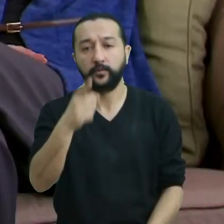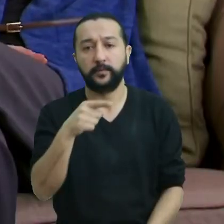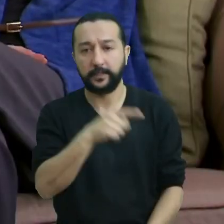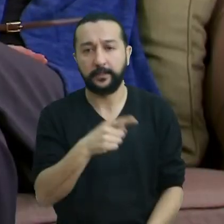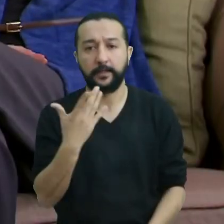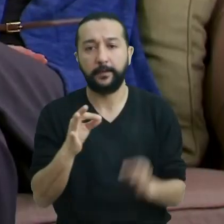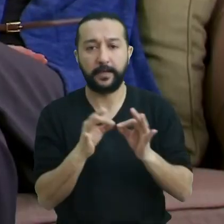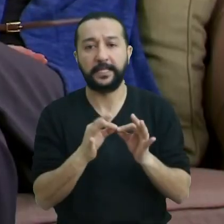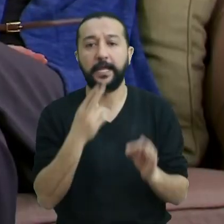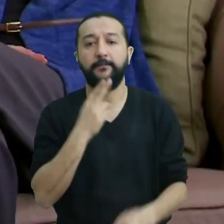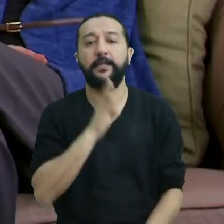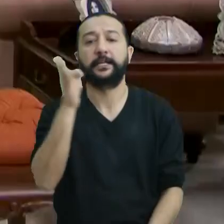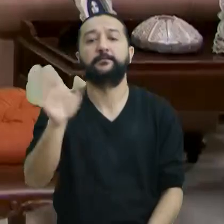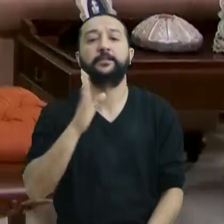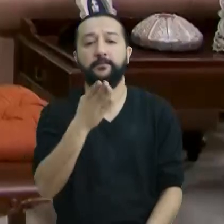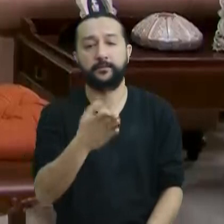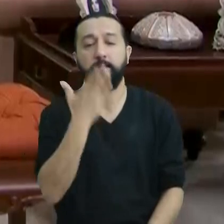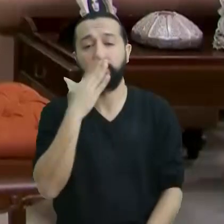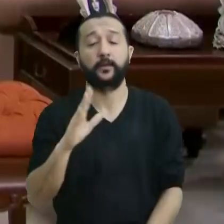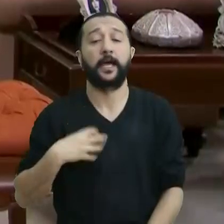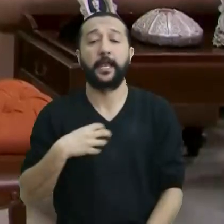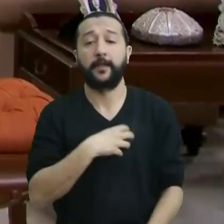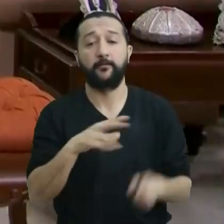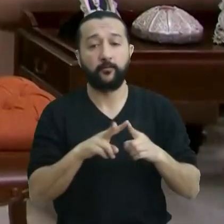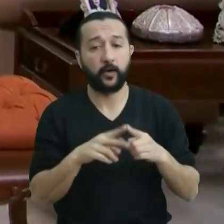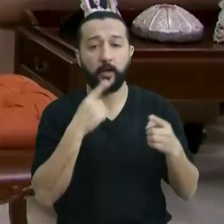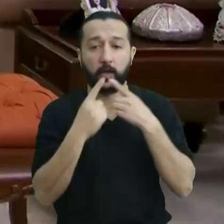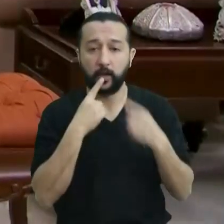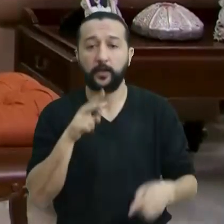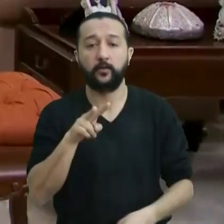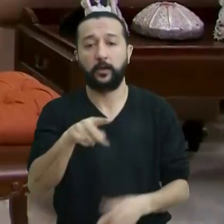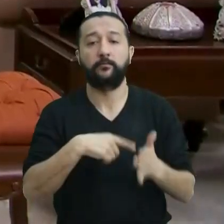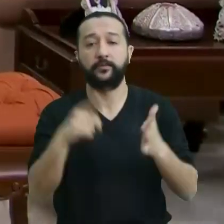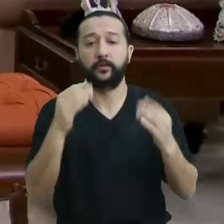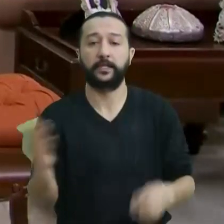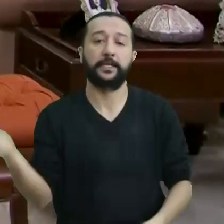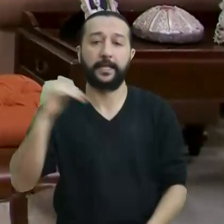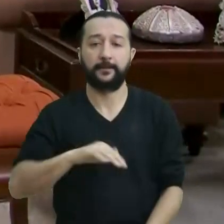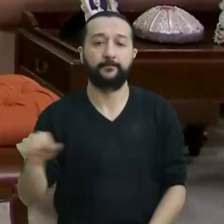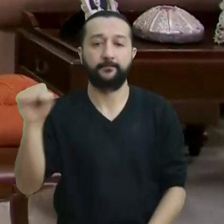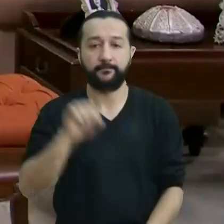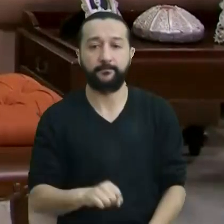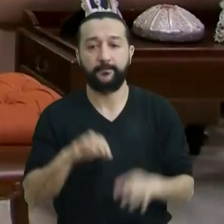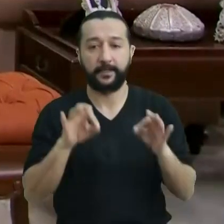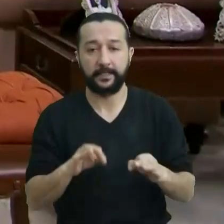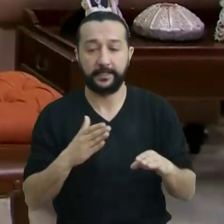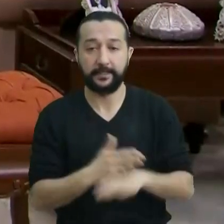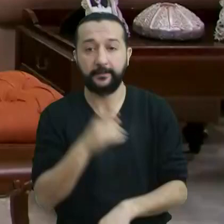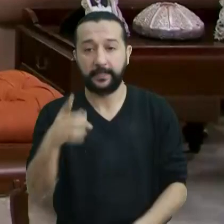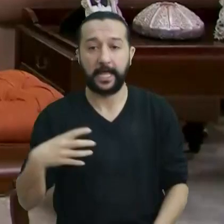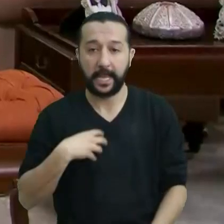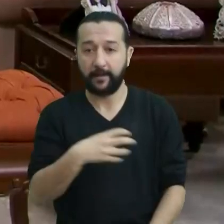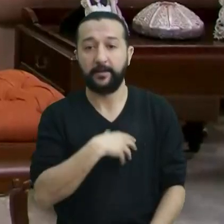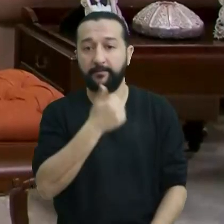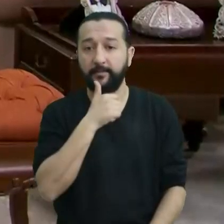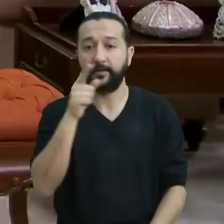sen Badire Hanımlara gitmeyecek miydin? Yok anneciğim, Nurhan'la konuşunca yoldan döndüm, onu da aldım geldim. Şimdi zaten